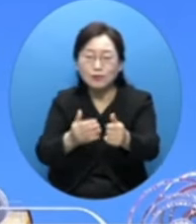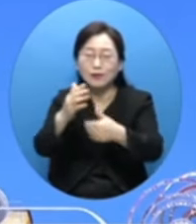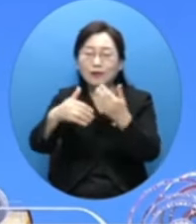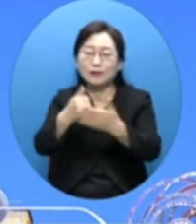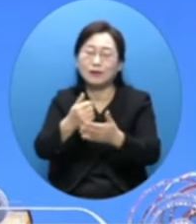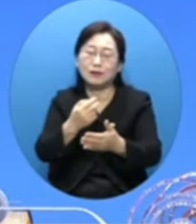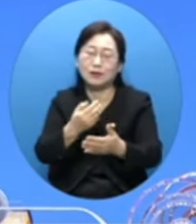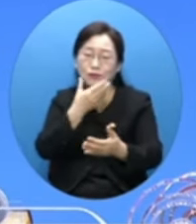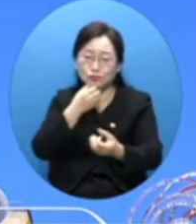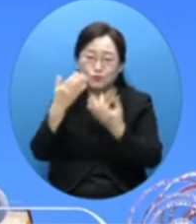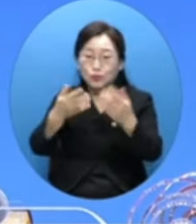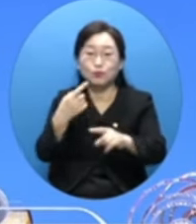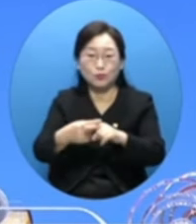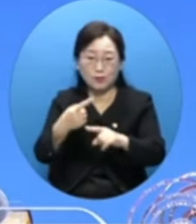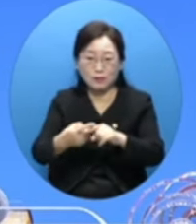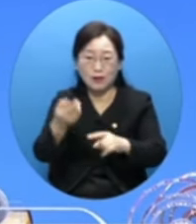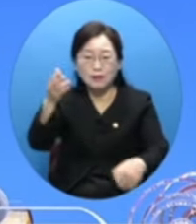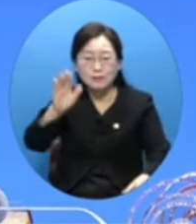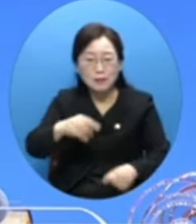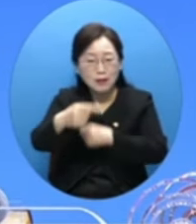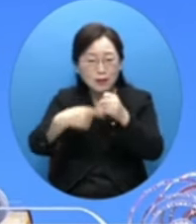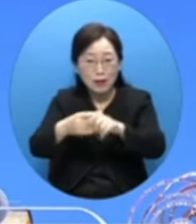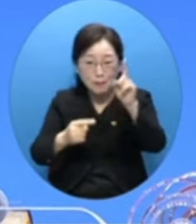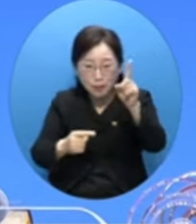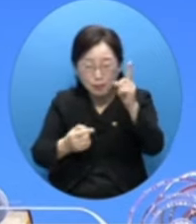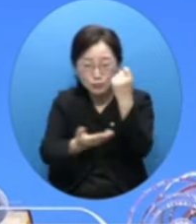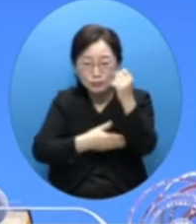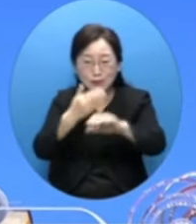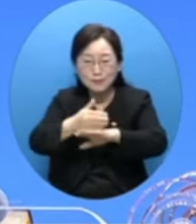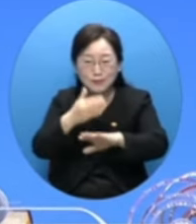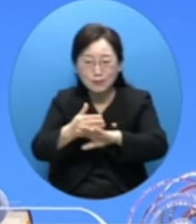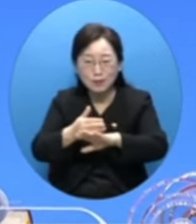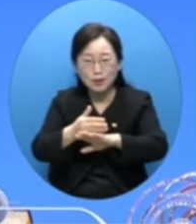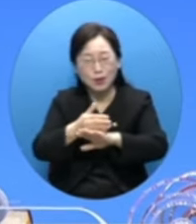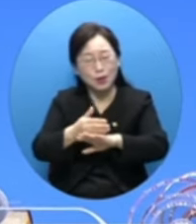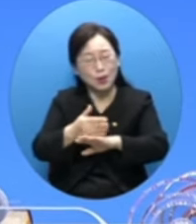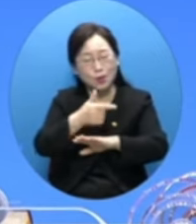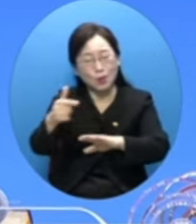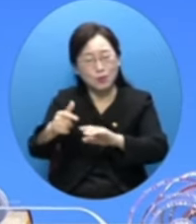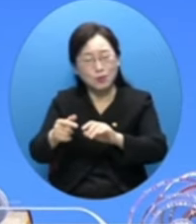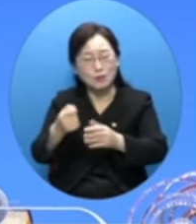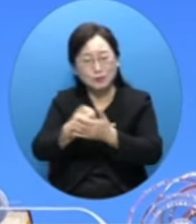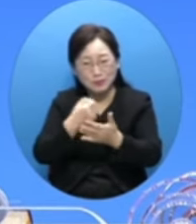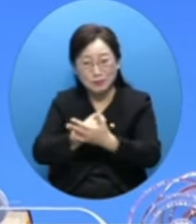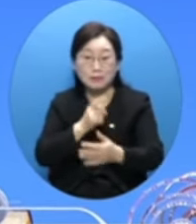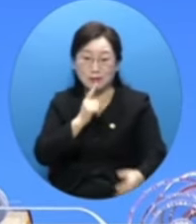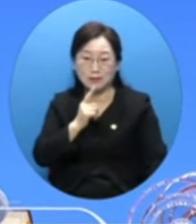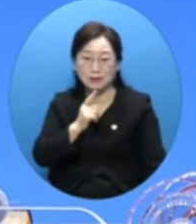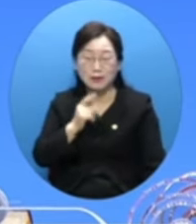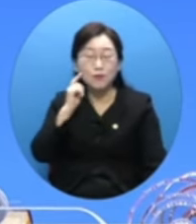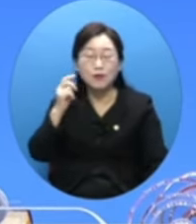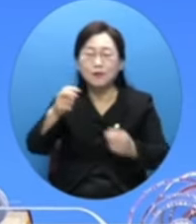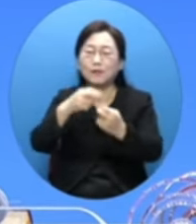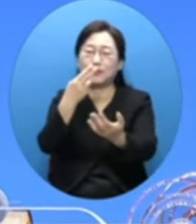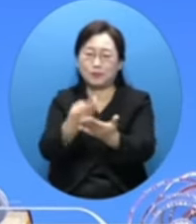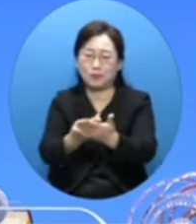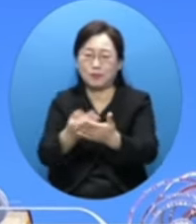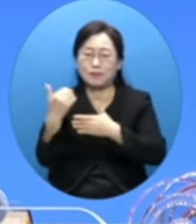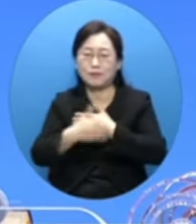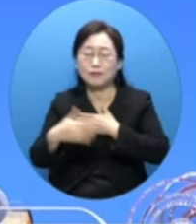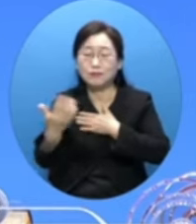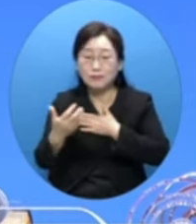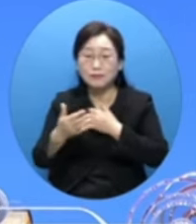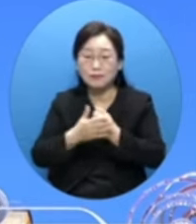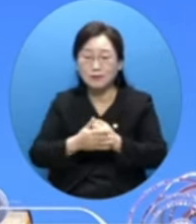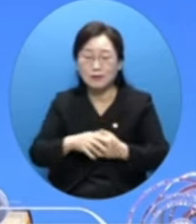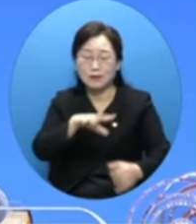1년에 한 번 추수감사드리는 것은 너무나 멀다 그렇게 말씀했습니다. 물론 병실에 누워있으니까 몸이 너무 아프니까 너무 힘드니까